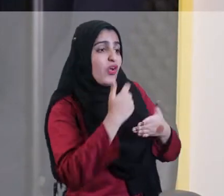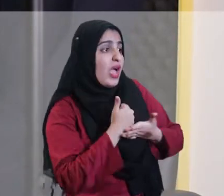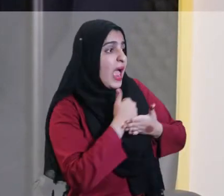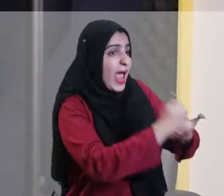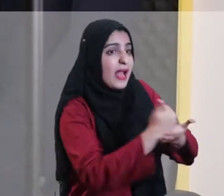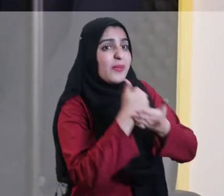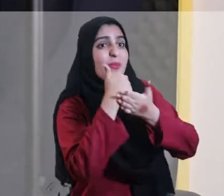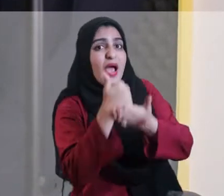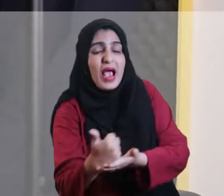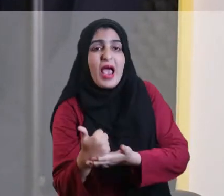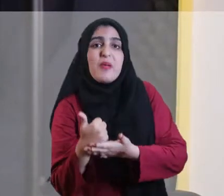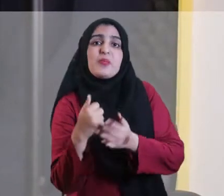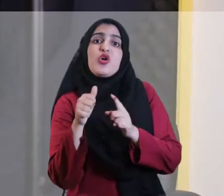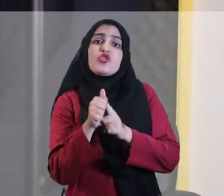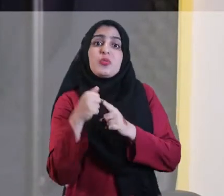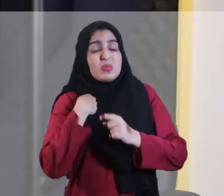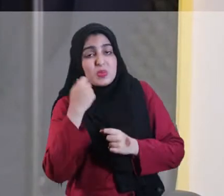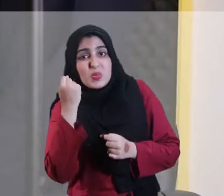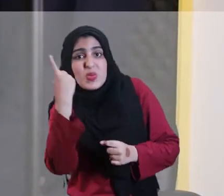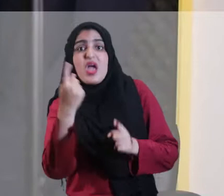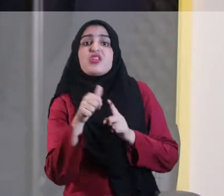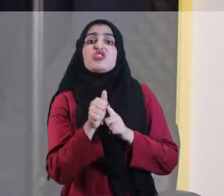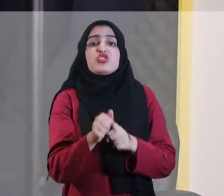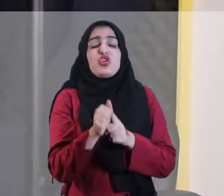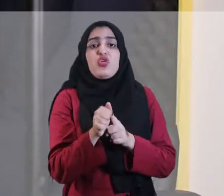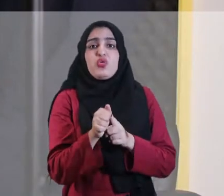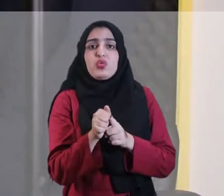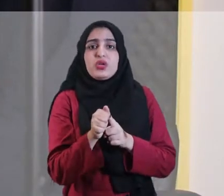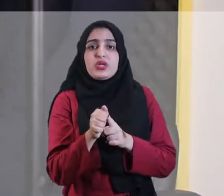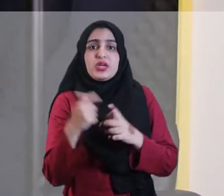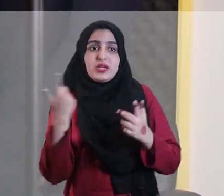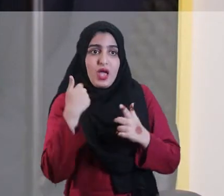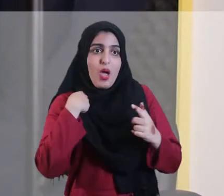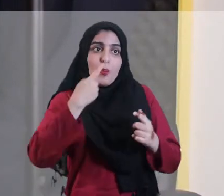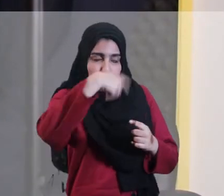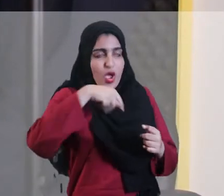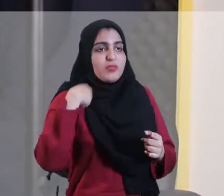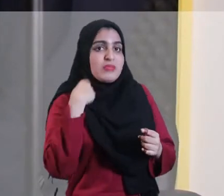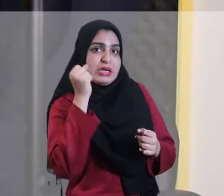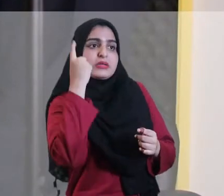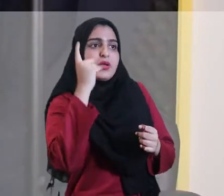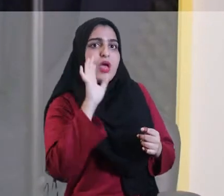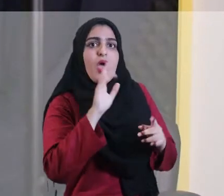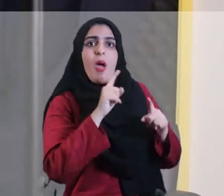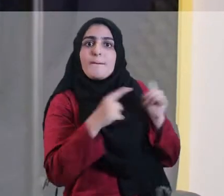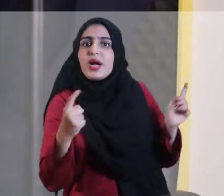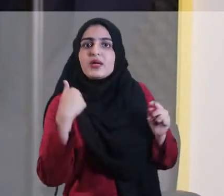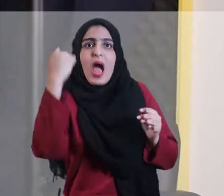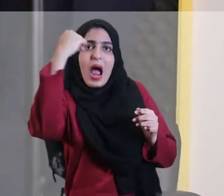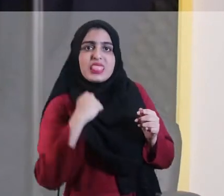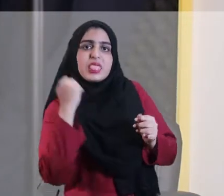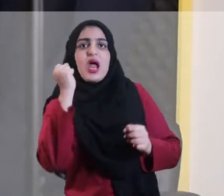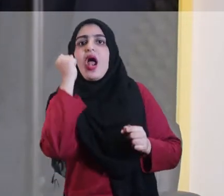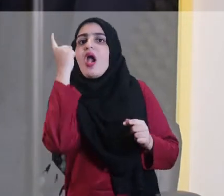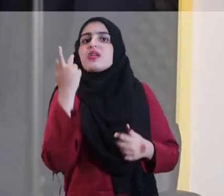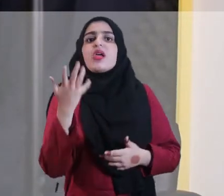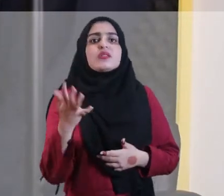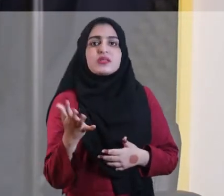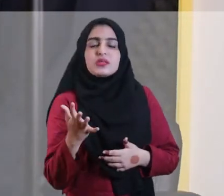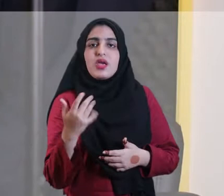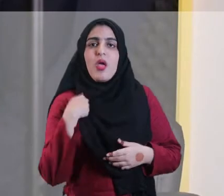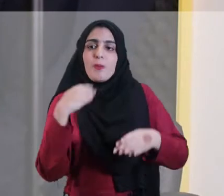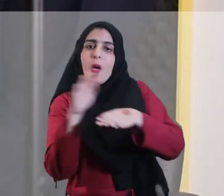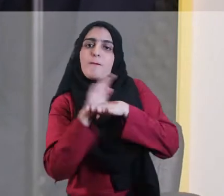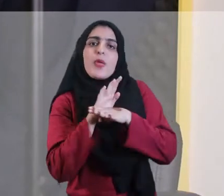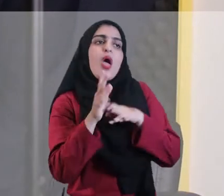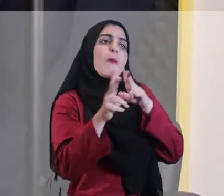MP3 वीडियो नीड टो अंडरस्टैंड कुछ भी से विंस्टन रीड ओनली अंडरस्टैंड थे हुई टाइपिंग मास्टर